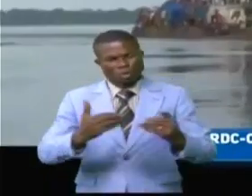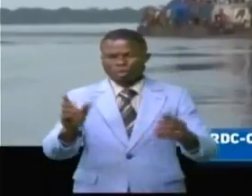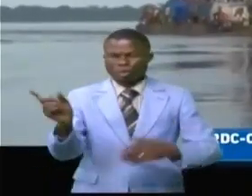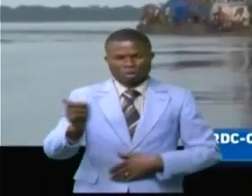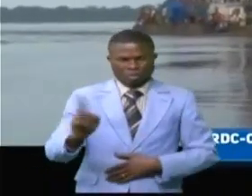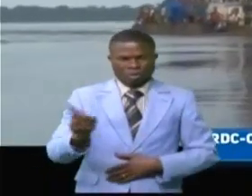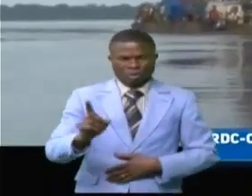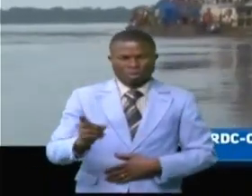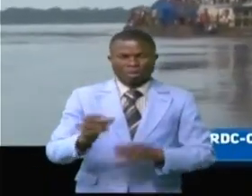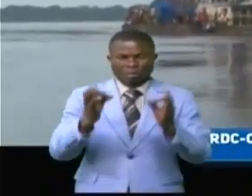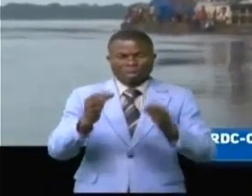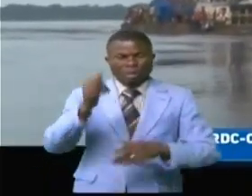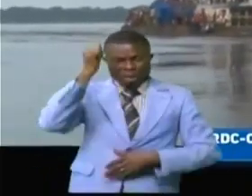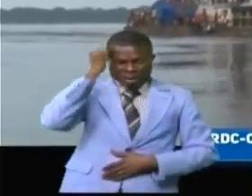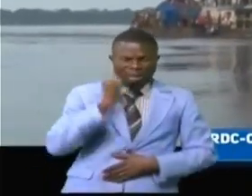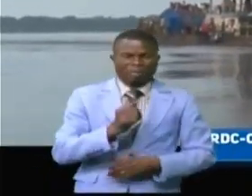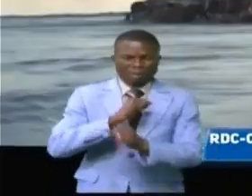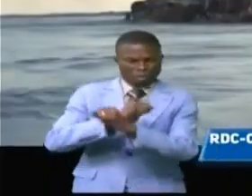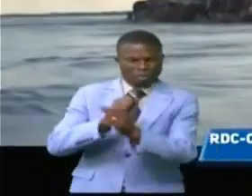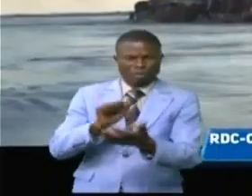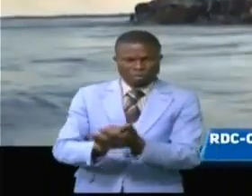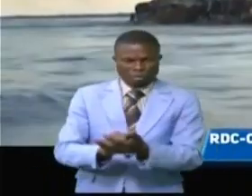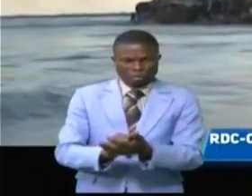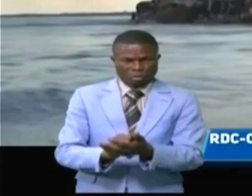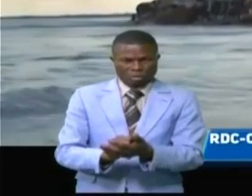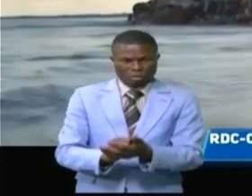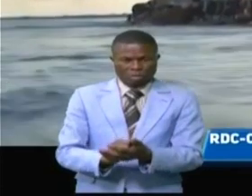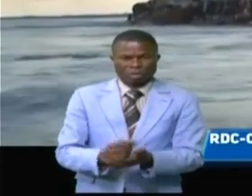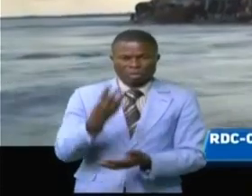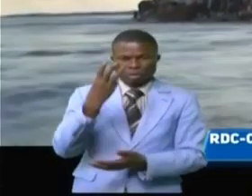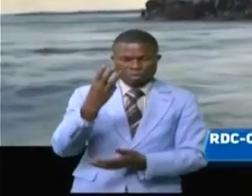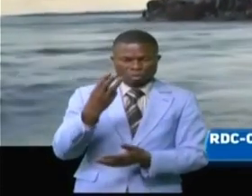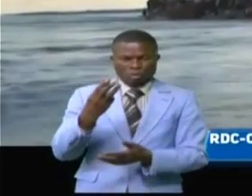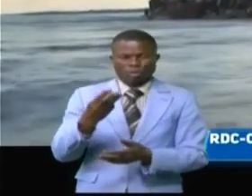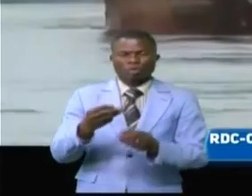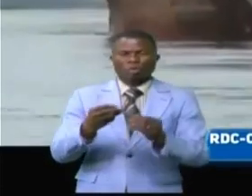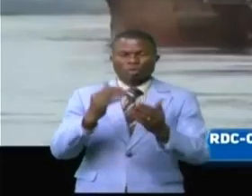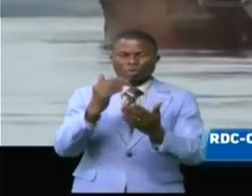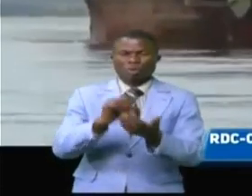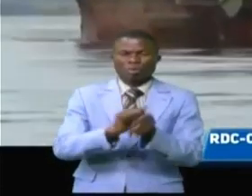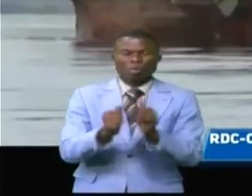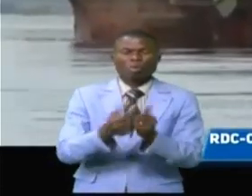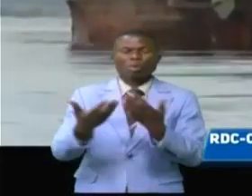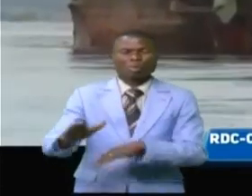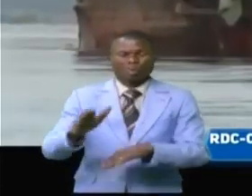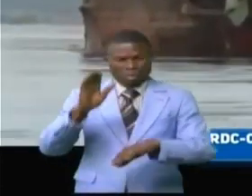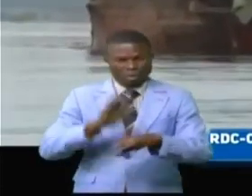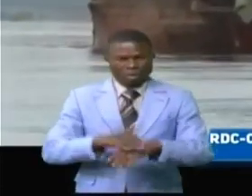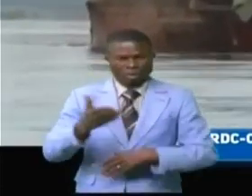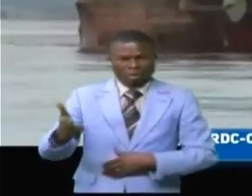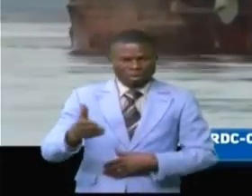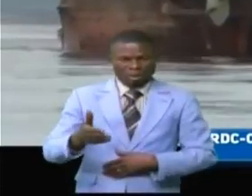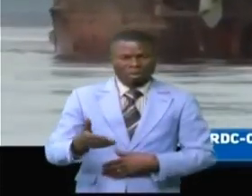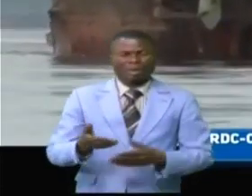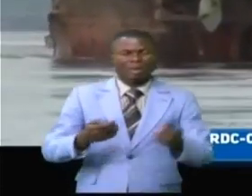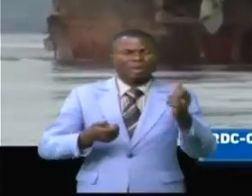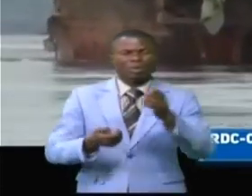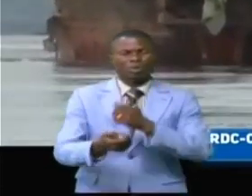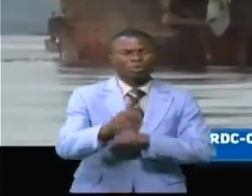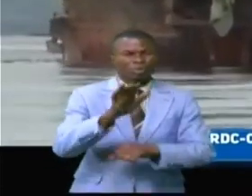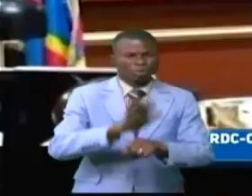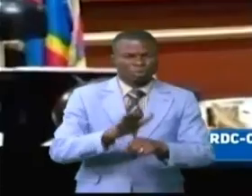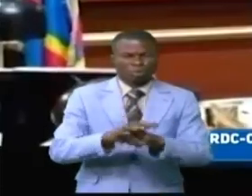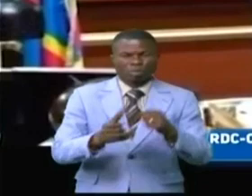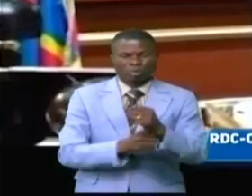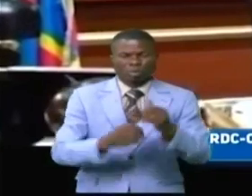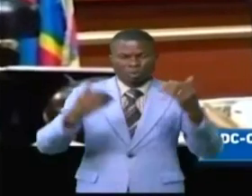inquiétant. En 2 semaines seulement, 3 cas de naufrage ont été enregistrés. Face à ces drames qui emportent de vies humaines, le chef de